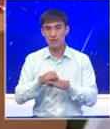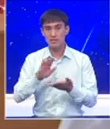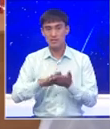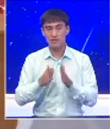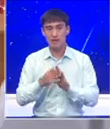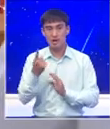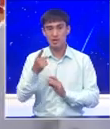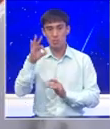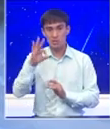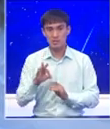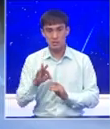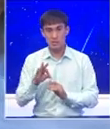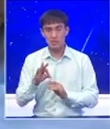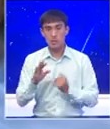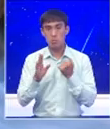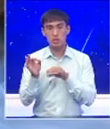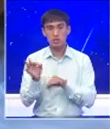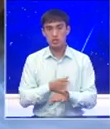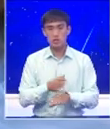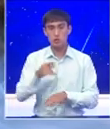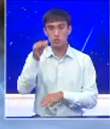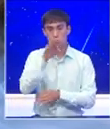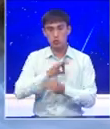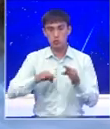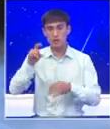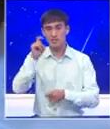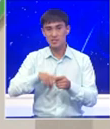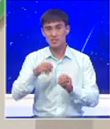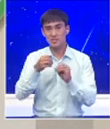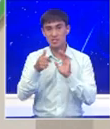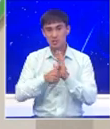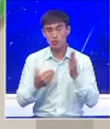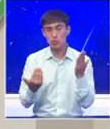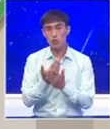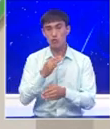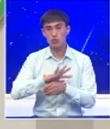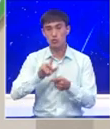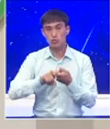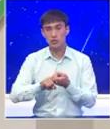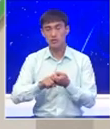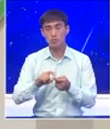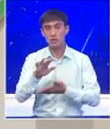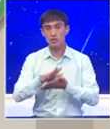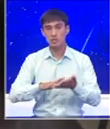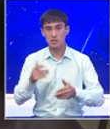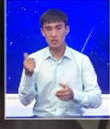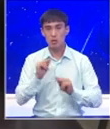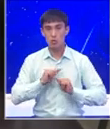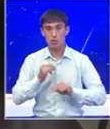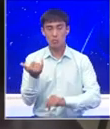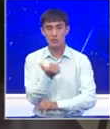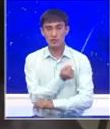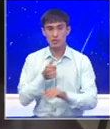составляют 0,1%. За прошедшие сутки зафиксировано 16 новых случаев. В областях продолжается работа по вакцинации